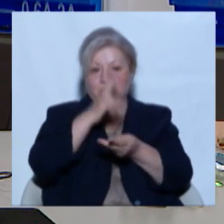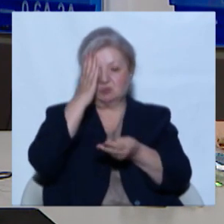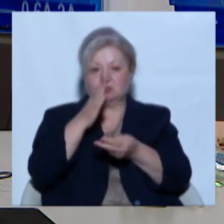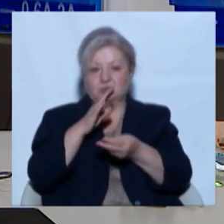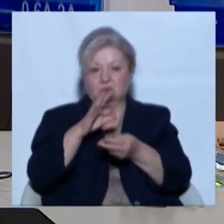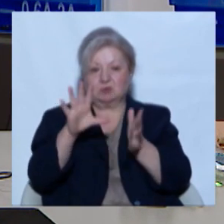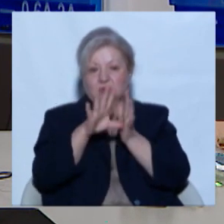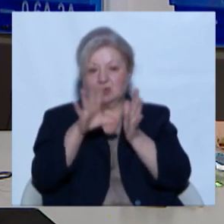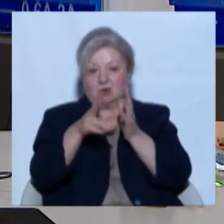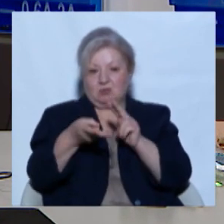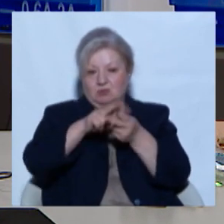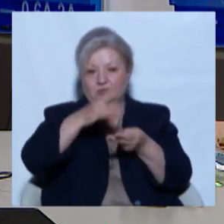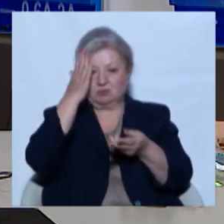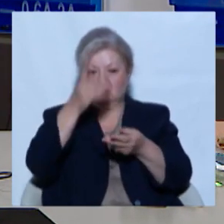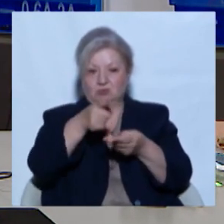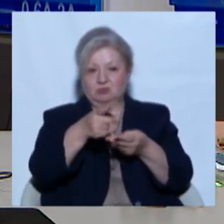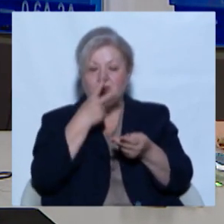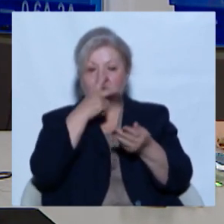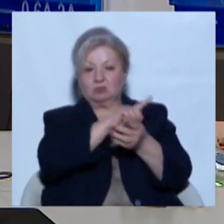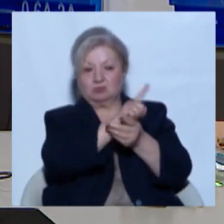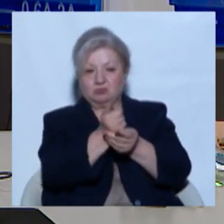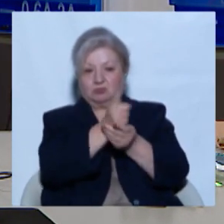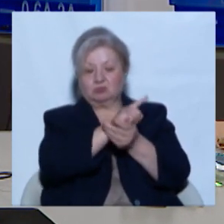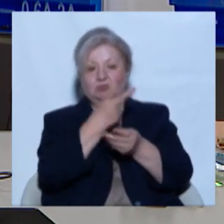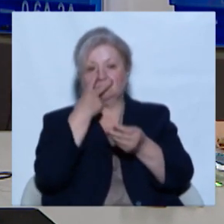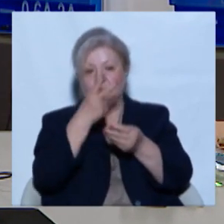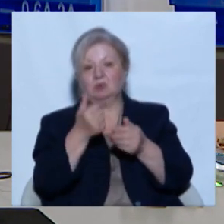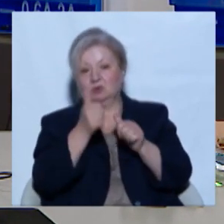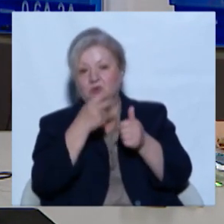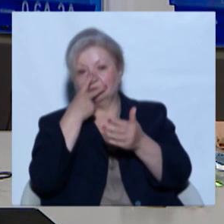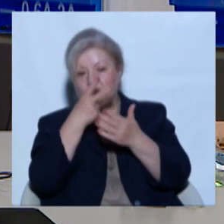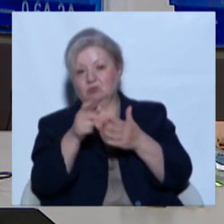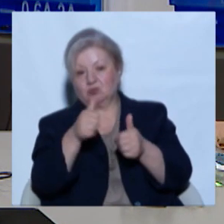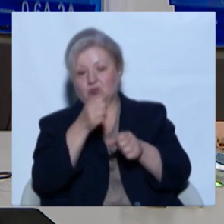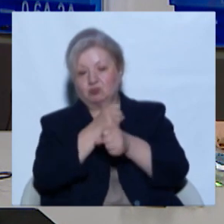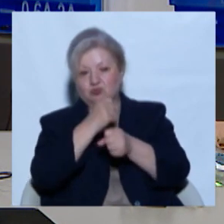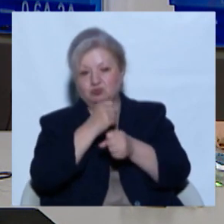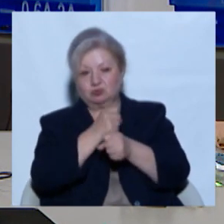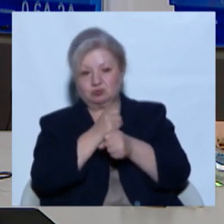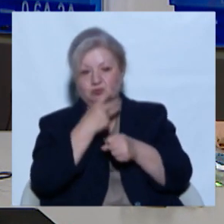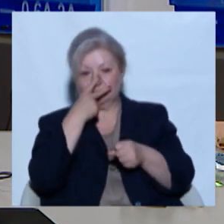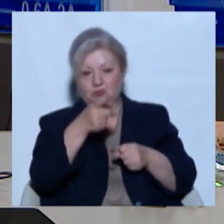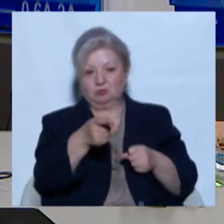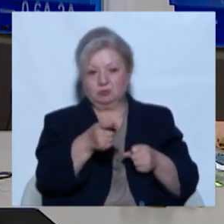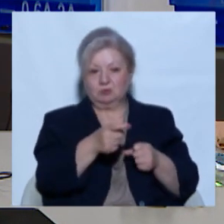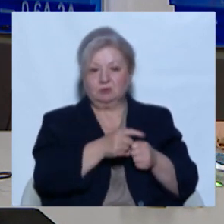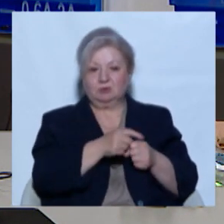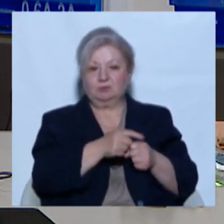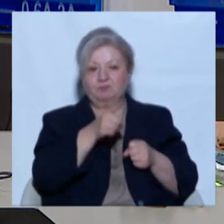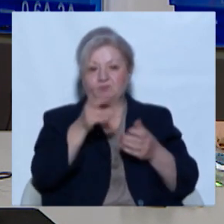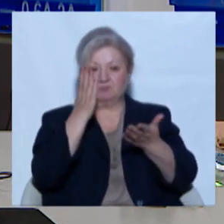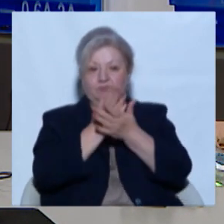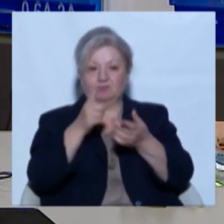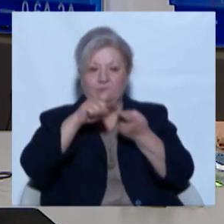რომელსაც გვიჩვენებს ვოლტმეტრი. აი შევხედოთ ეს როგორ ფუნქციონირებს. აი ეს არის რეალური მოწყობილობა, ამაზე